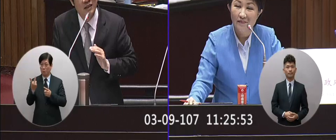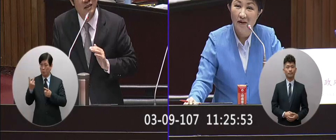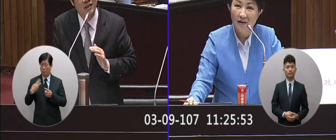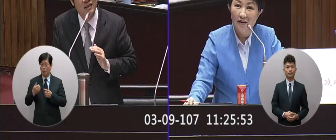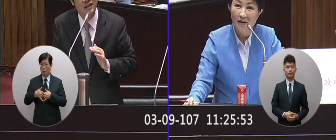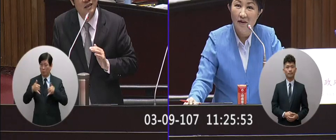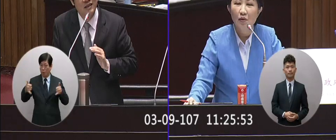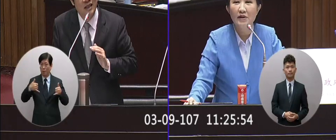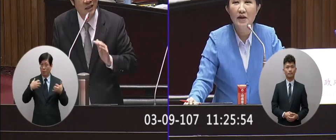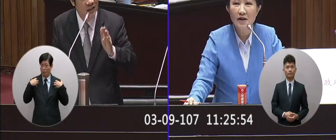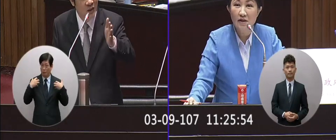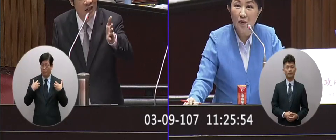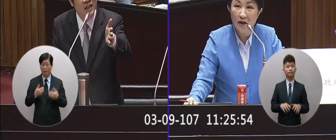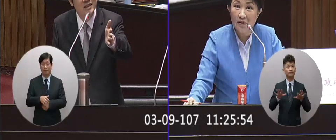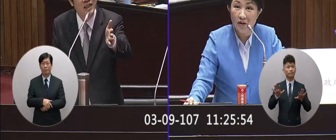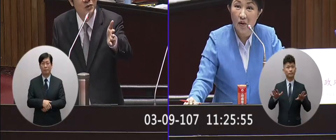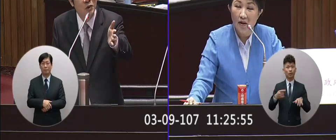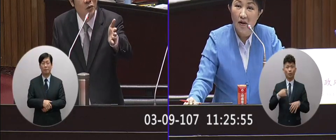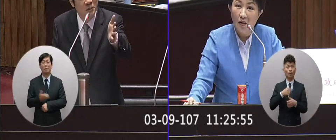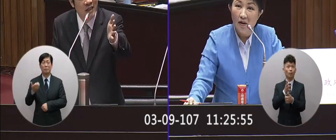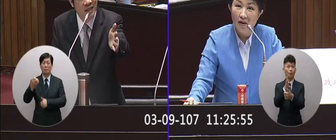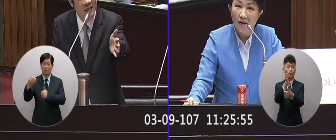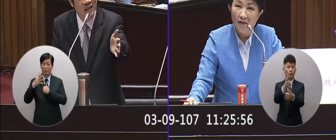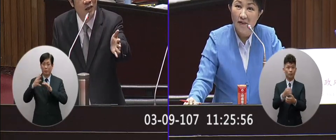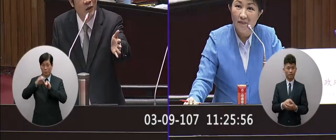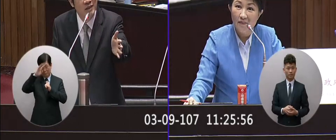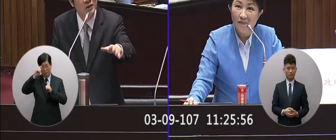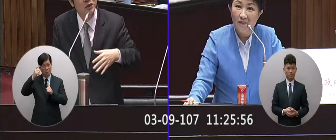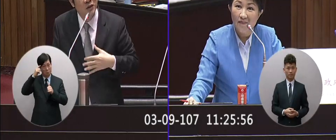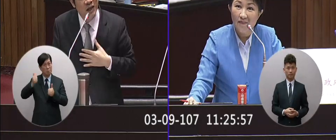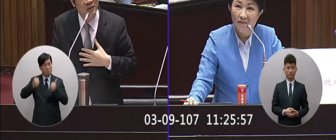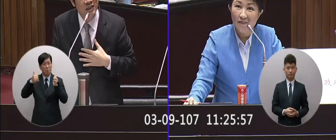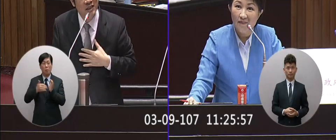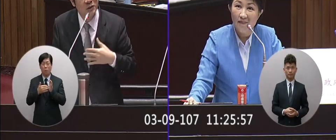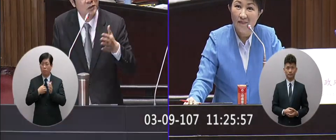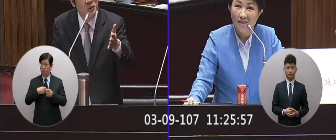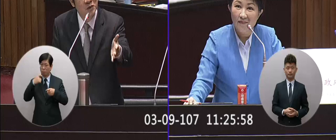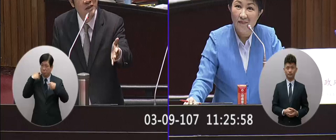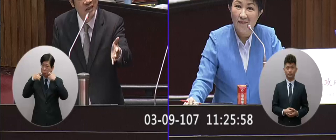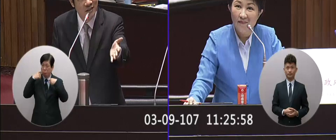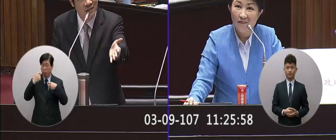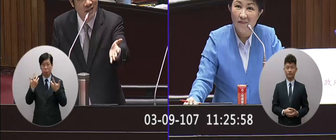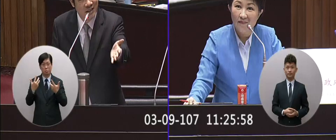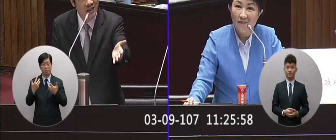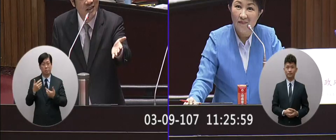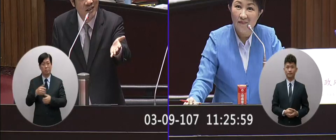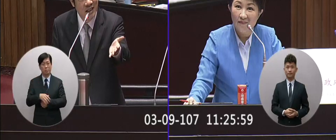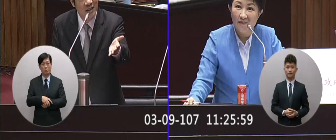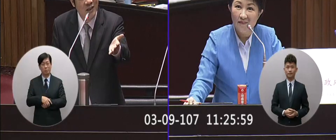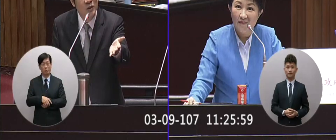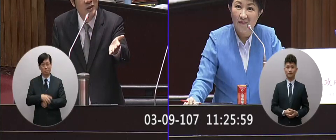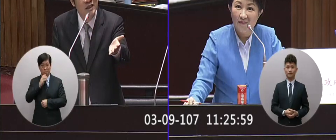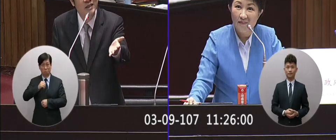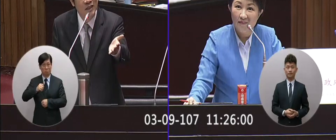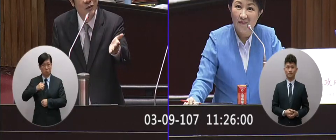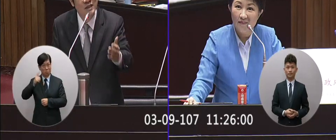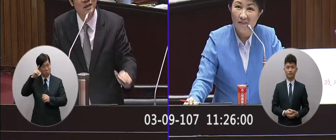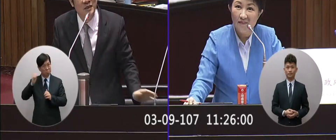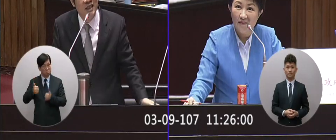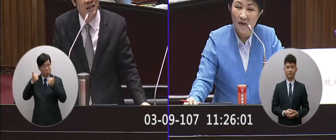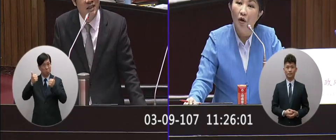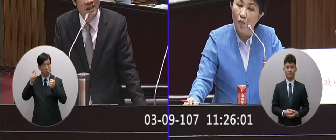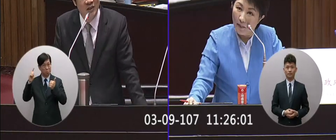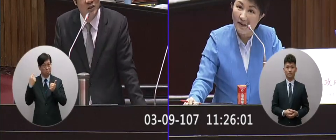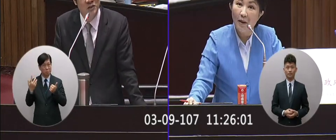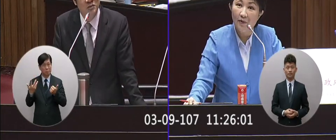嘛。 现在是我在 你刚刚讲说国民党已经整合完整，所以我好奇，我是说那整个成功的情况